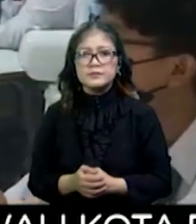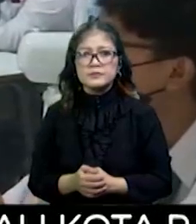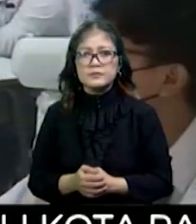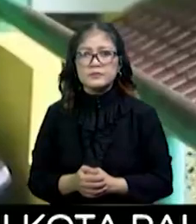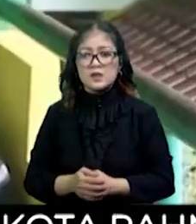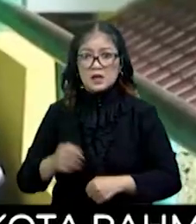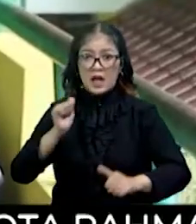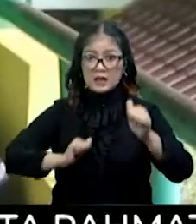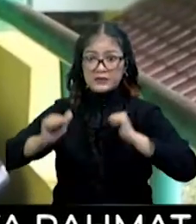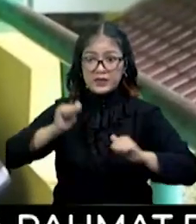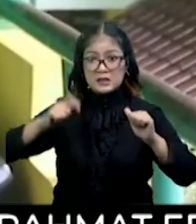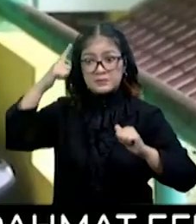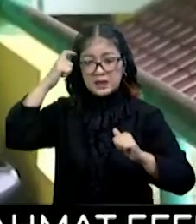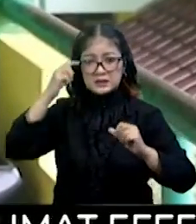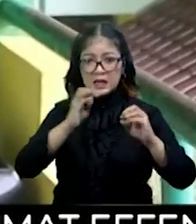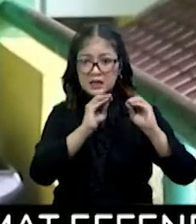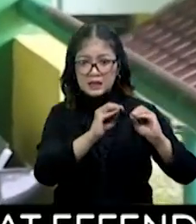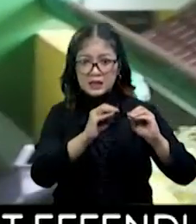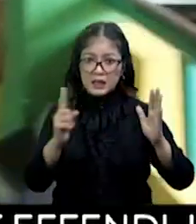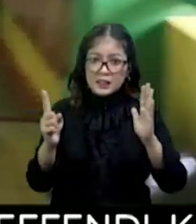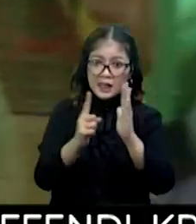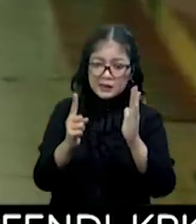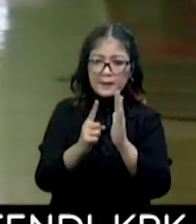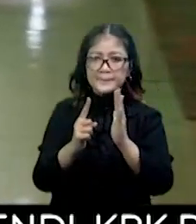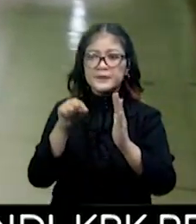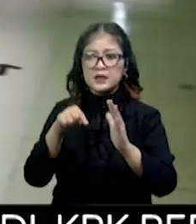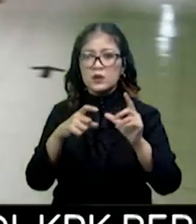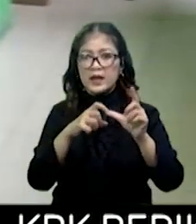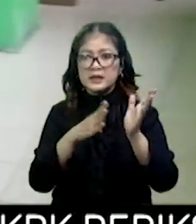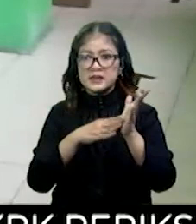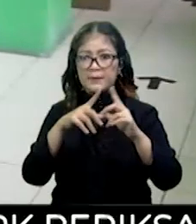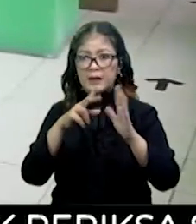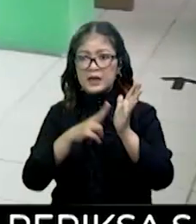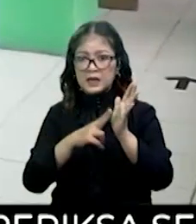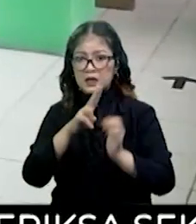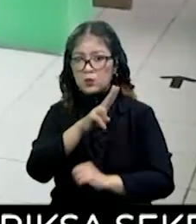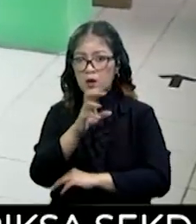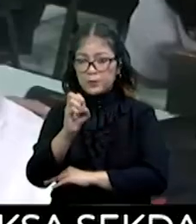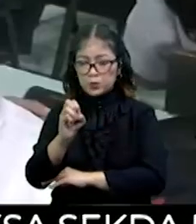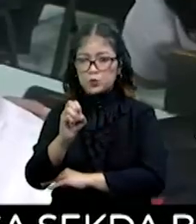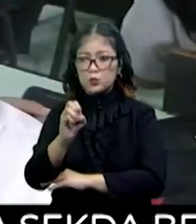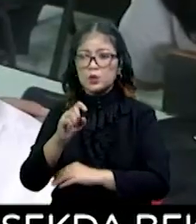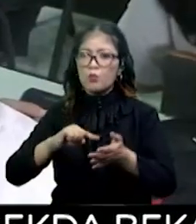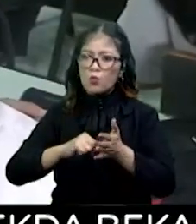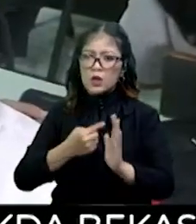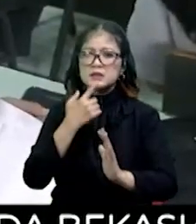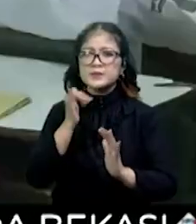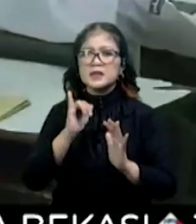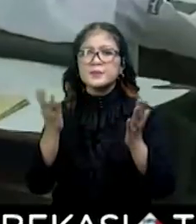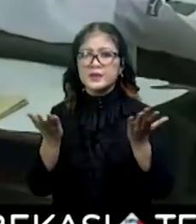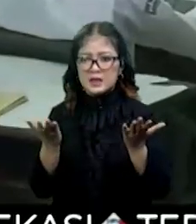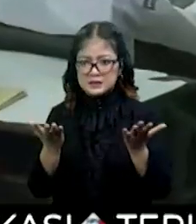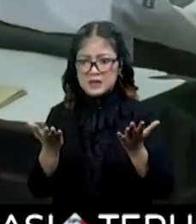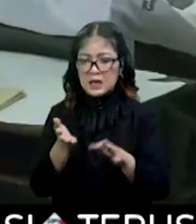Aktivitas pembelajaran tatap muka di SMA Negeri 20 Sawah Besar Jakarta Pusat Senin pagi nampak kembali normal. Setelah sempat ditutup